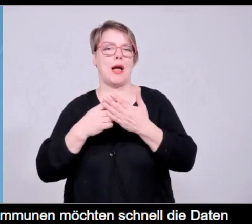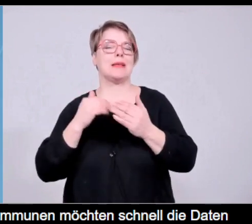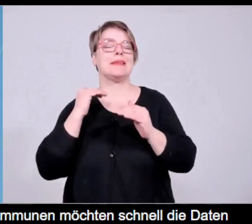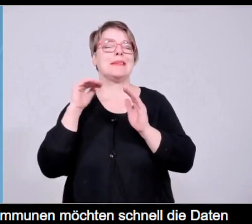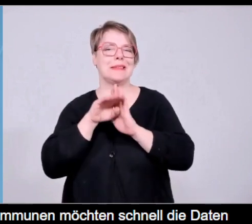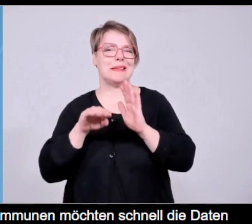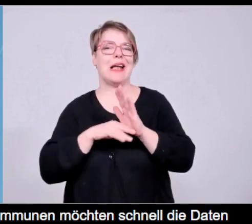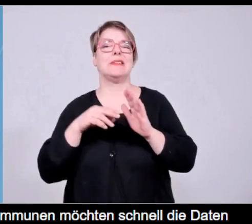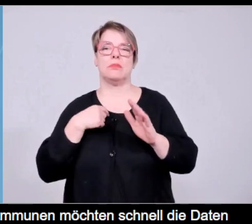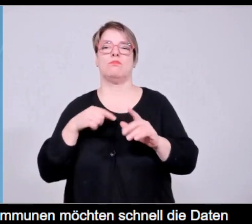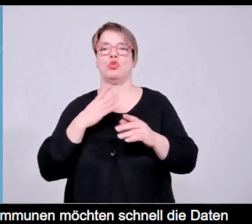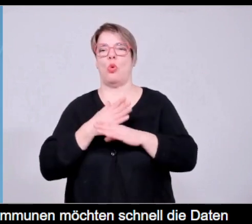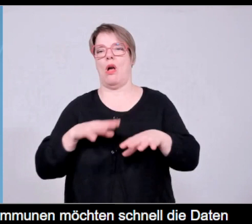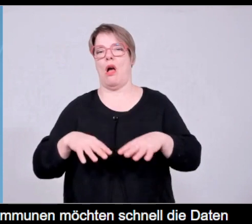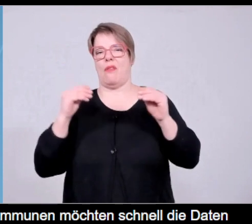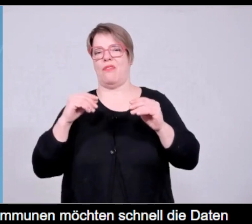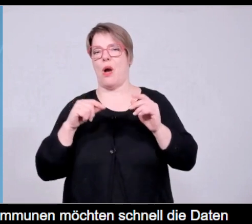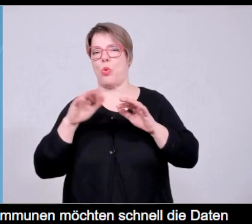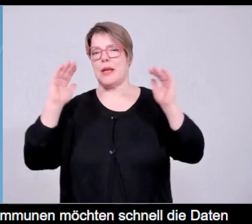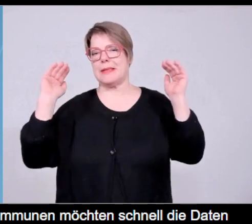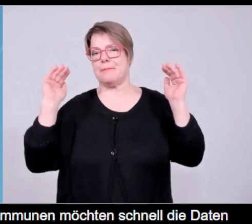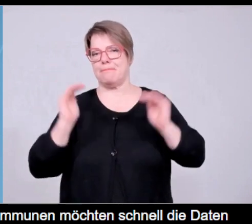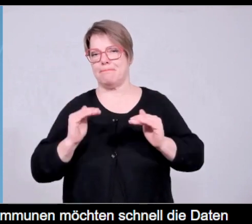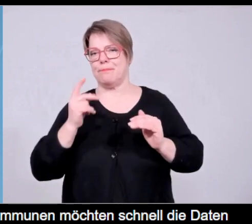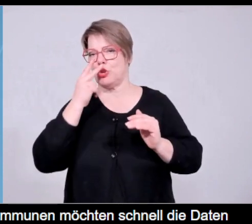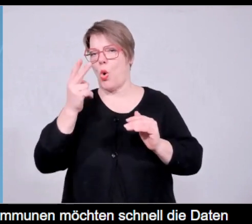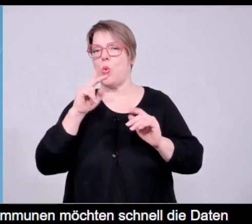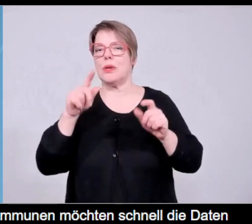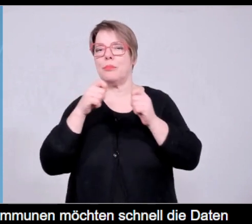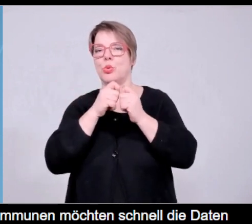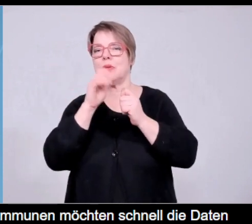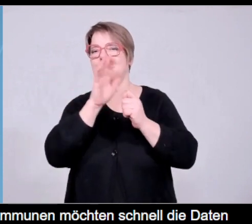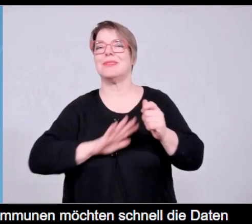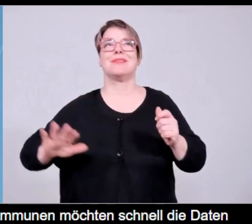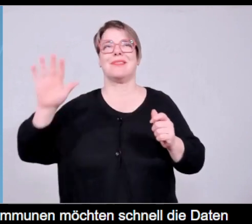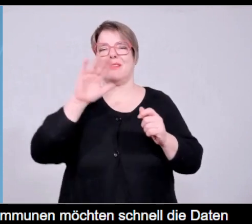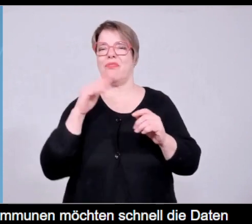Und ich sehe jetzt für niemanden einen Nachteil, wenn man diese drei Monate nochmal gibt.